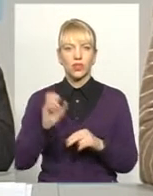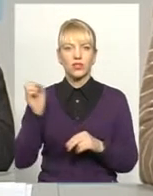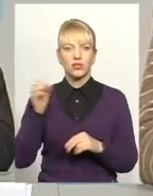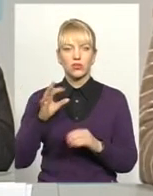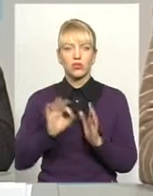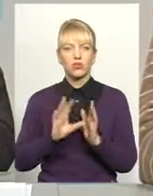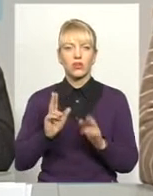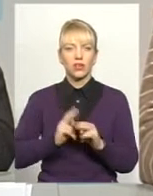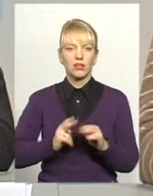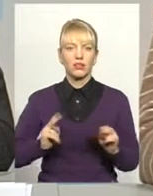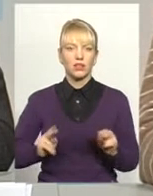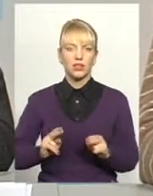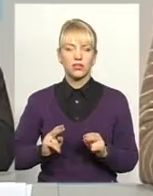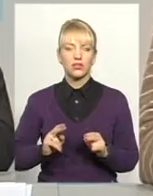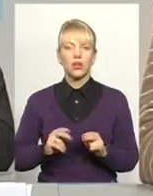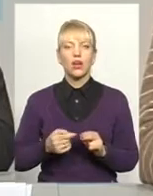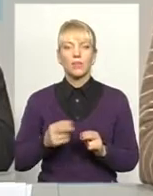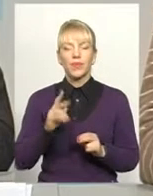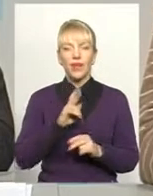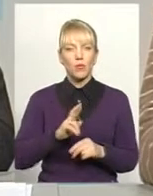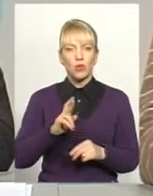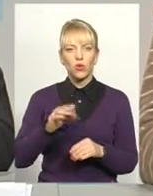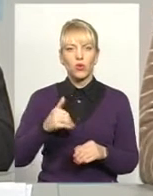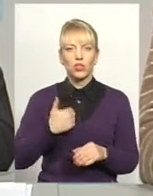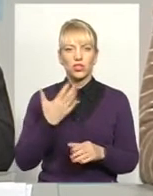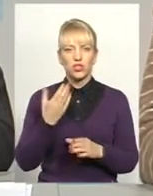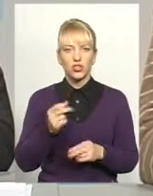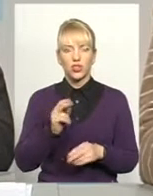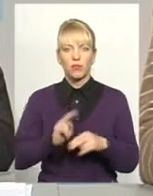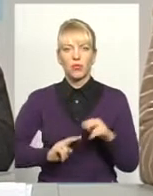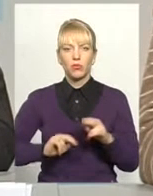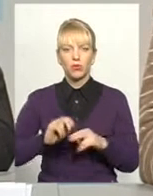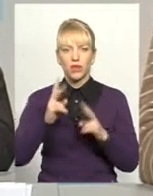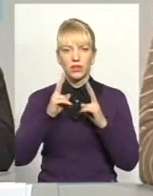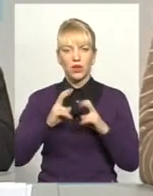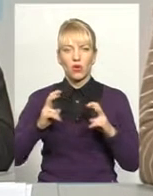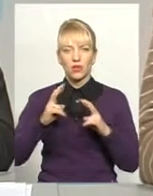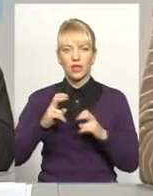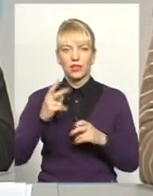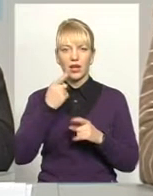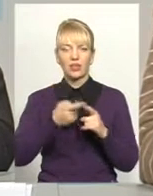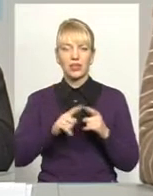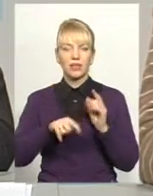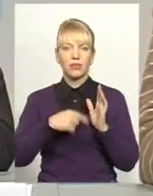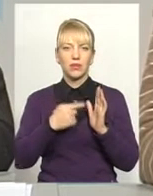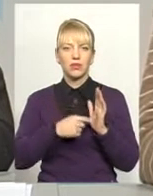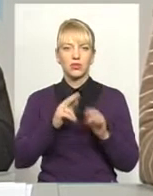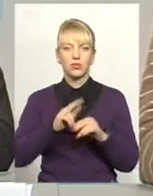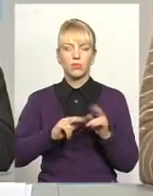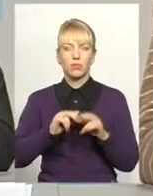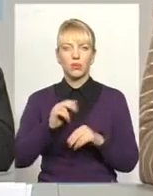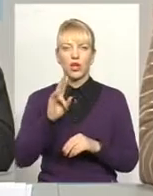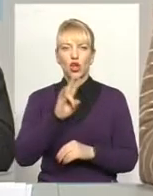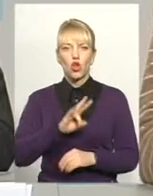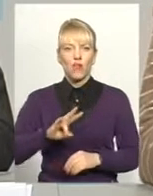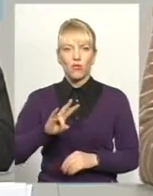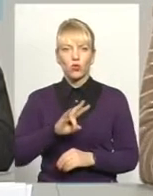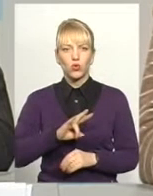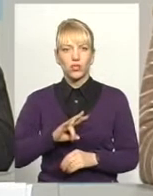Ярмолинцях, в Ясенівці, зокрема, хочуть будувати, розглядають питання побудови сонячної електростанції в Новій Ушиці ще